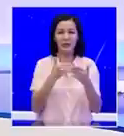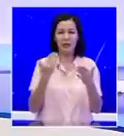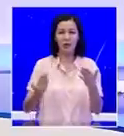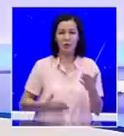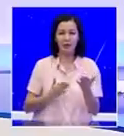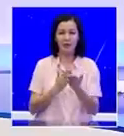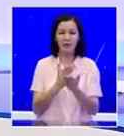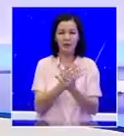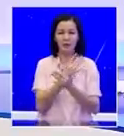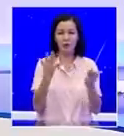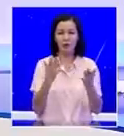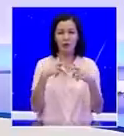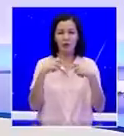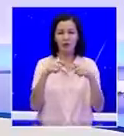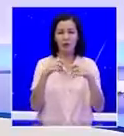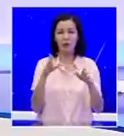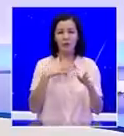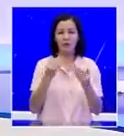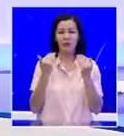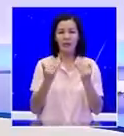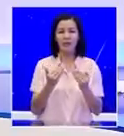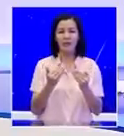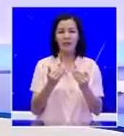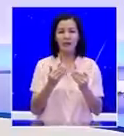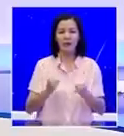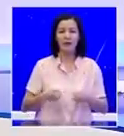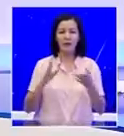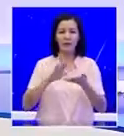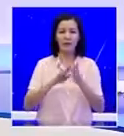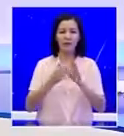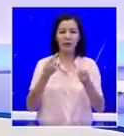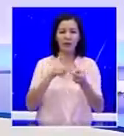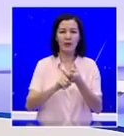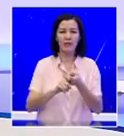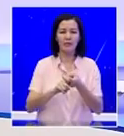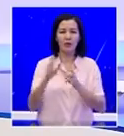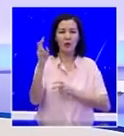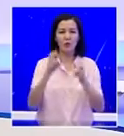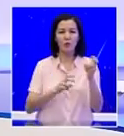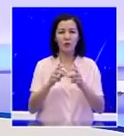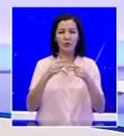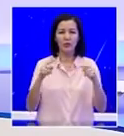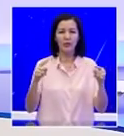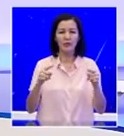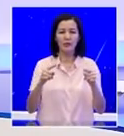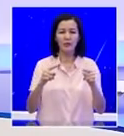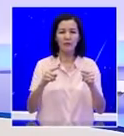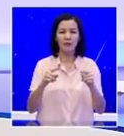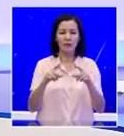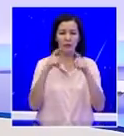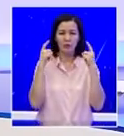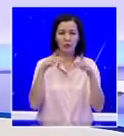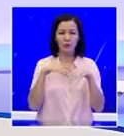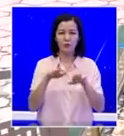дейін әлеуметтік қызмет түрлерін саудалаумен айналысқан. Енді елдегі төтенше жағдайға байланысты өндірісті әртараптандыруды жөн